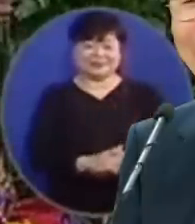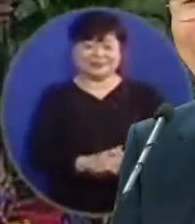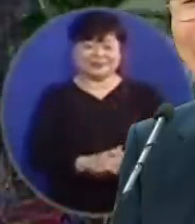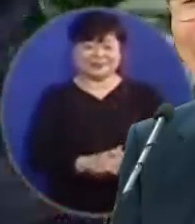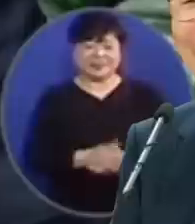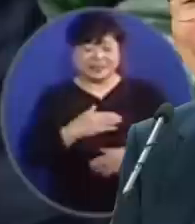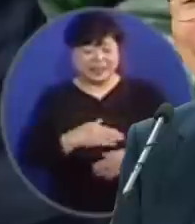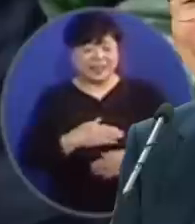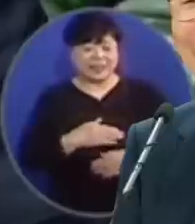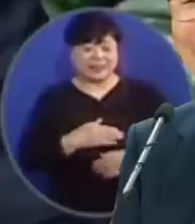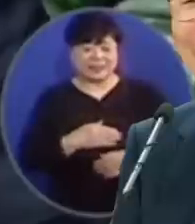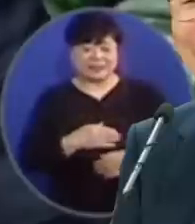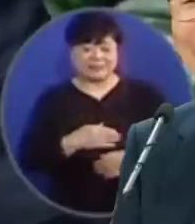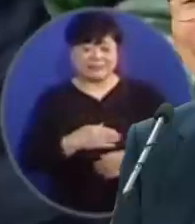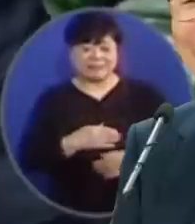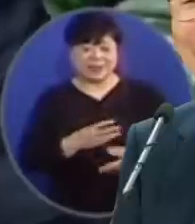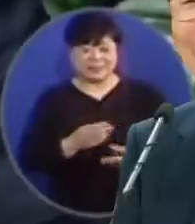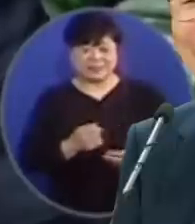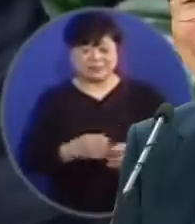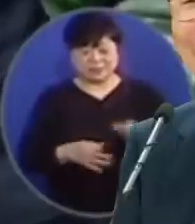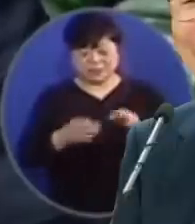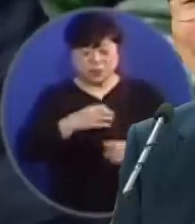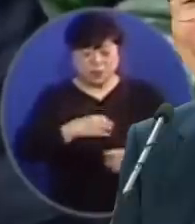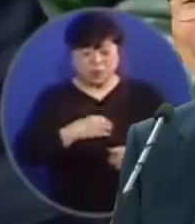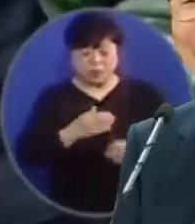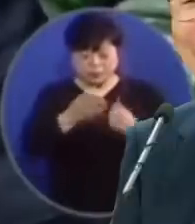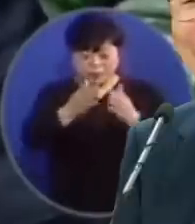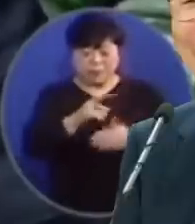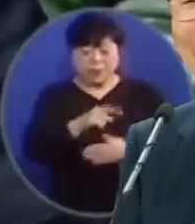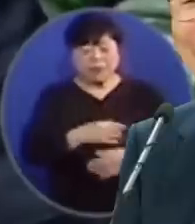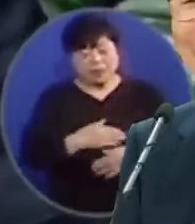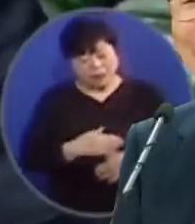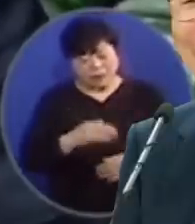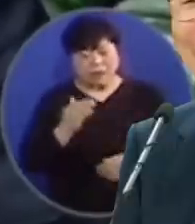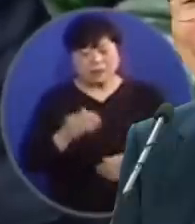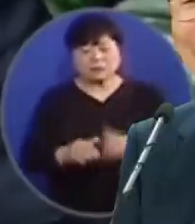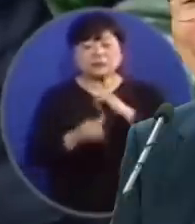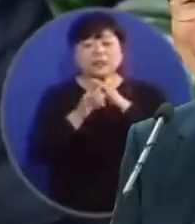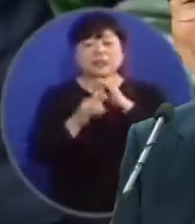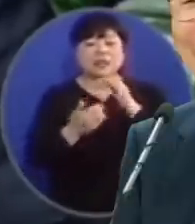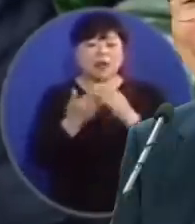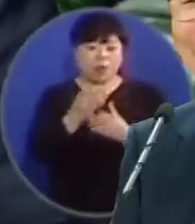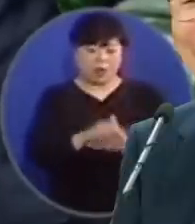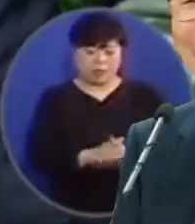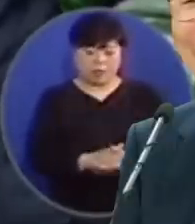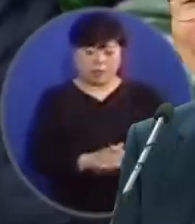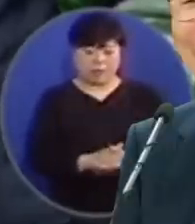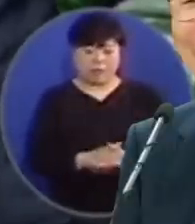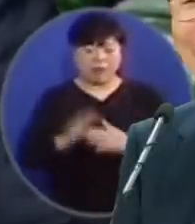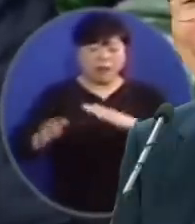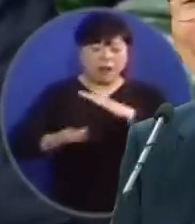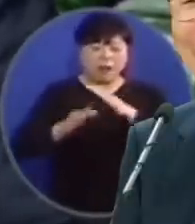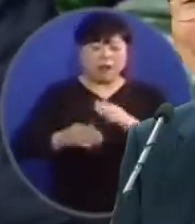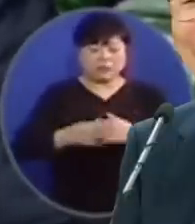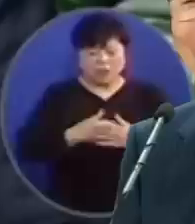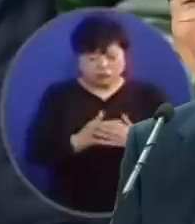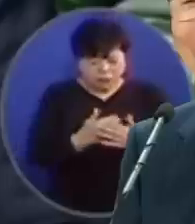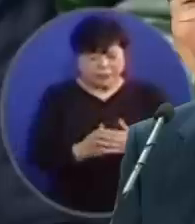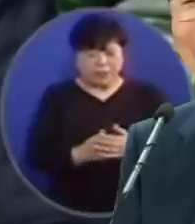우리를 약하게 할 때이 너무나 많습니다. 경제적인 위기를 통해서 마음이 약해지니까 자살하지 않아요? 가정적으로